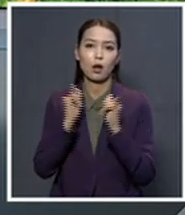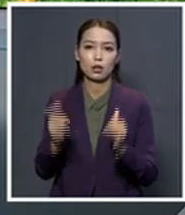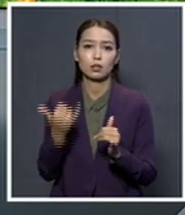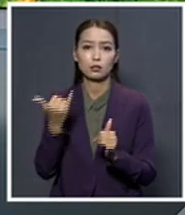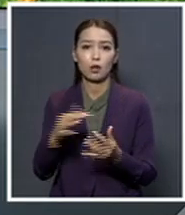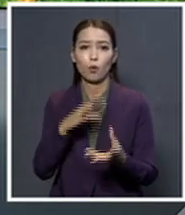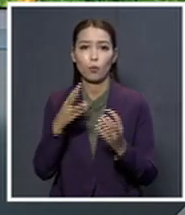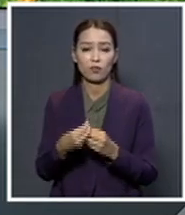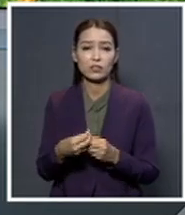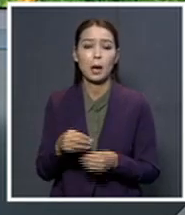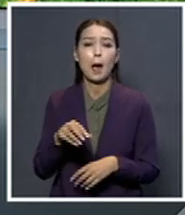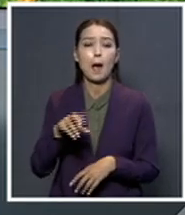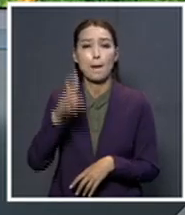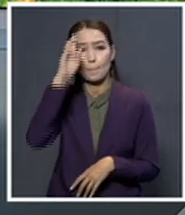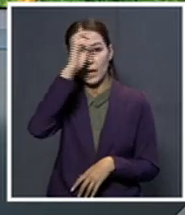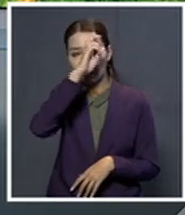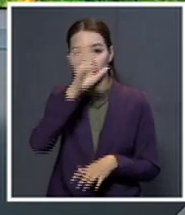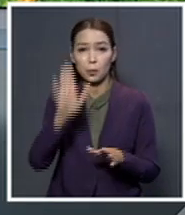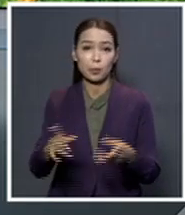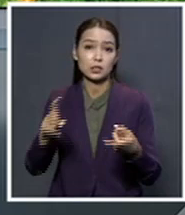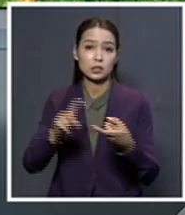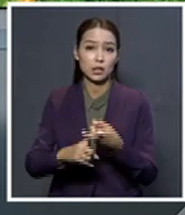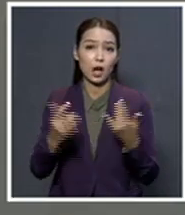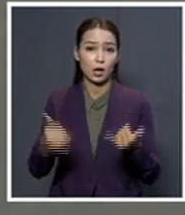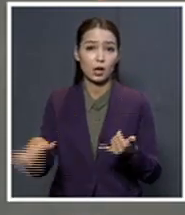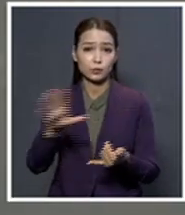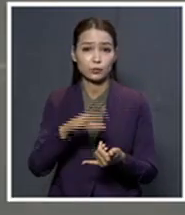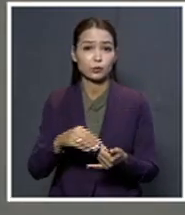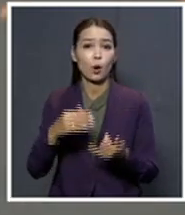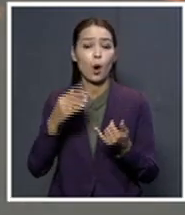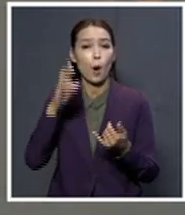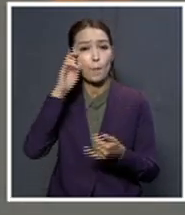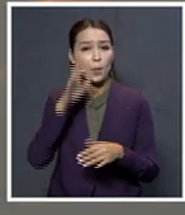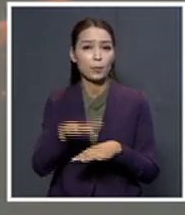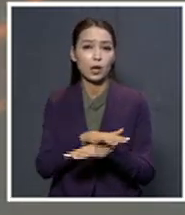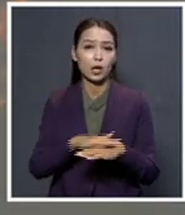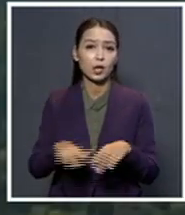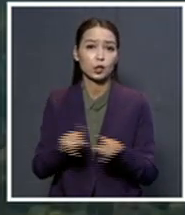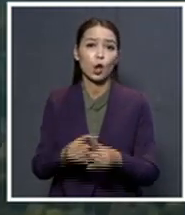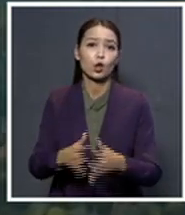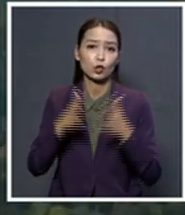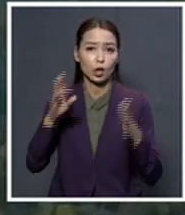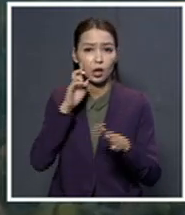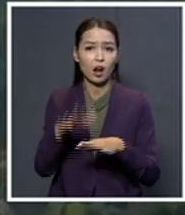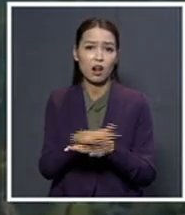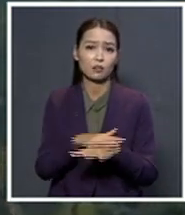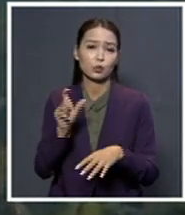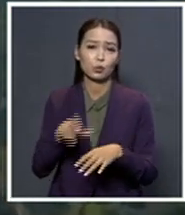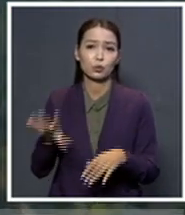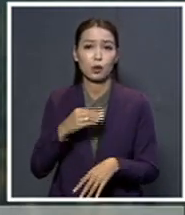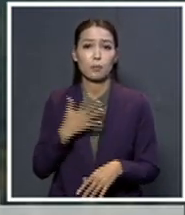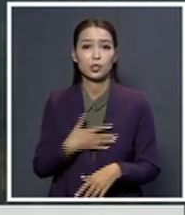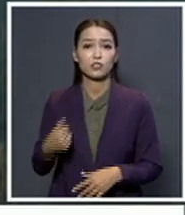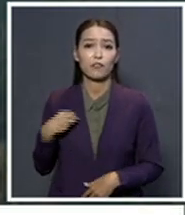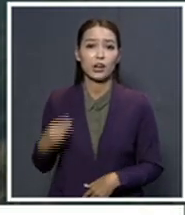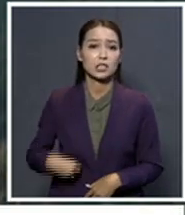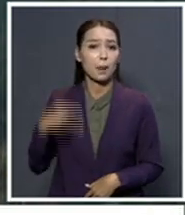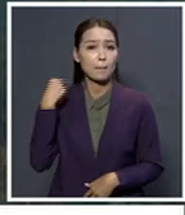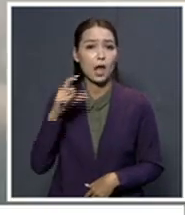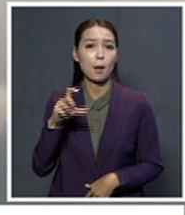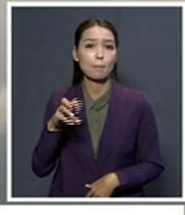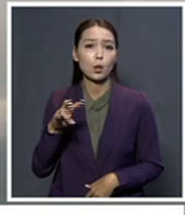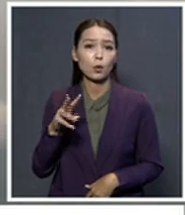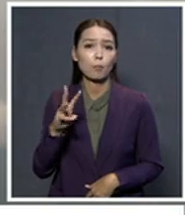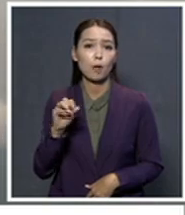бөлігі Бразилияға тиесілі. Сондықтан қазір бұл мемлекеттің үкіметі үлкен халықаралық қысымға ұшырап отыр. Франция президенті Эммануэль